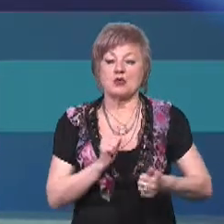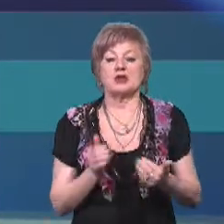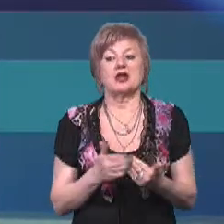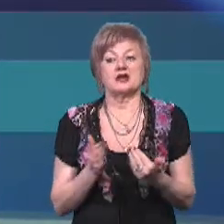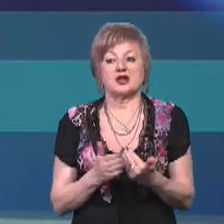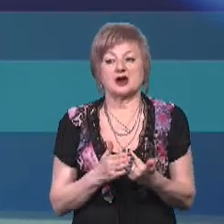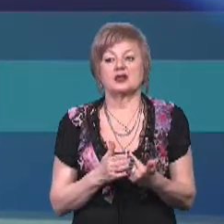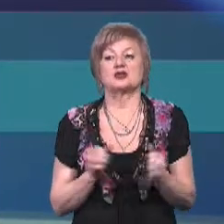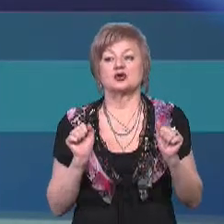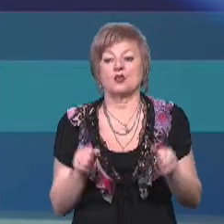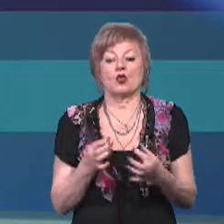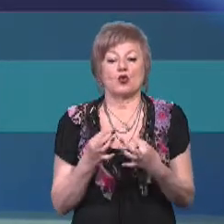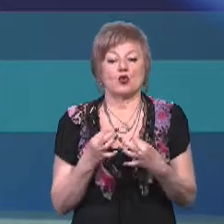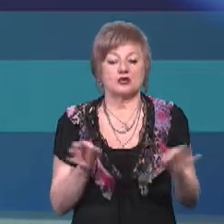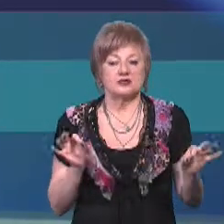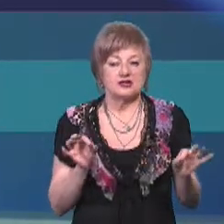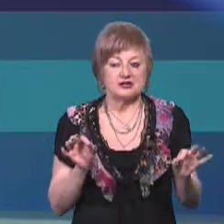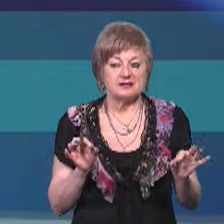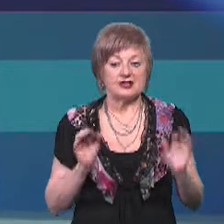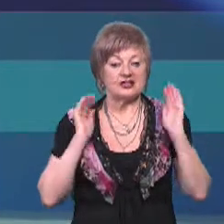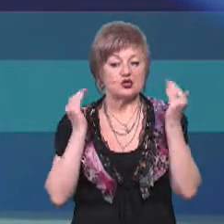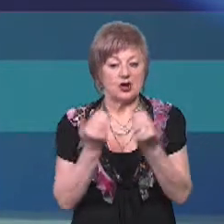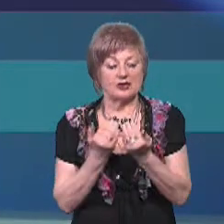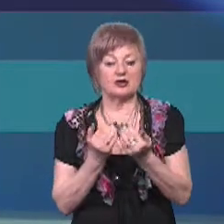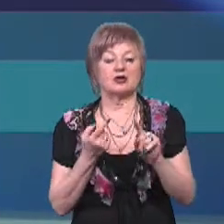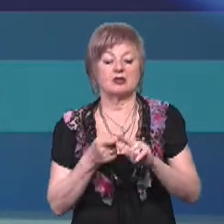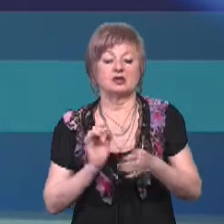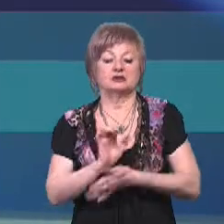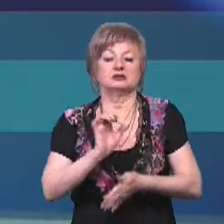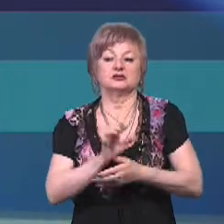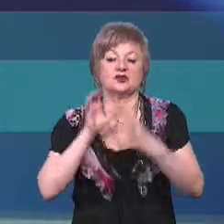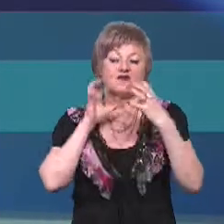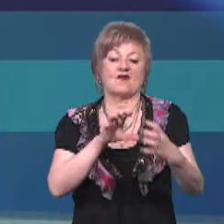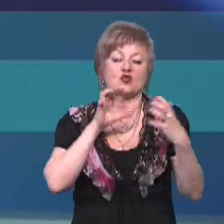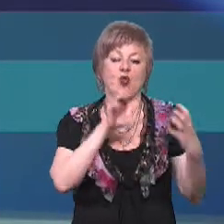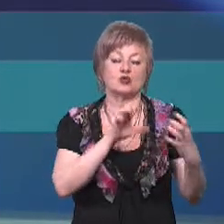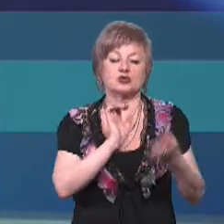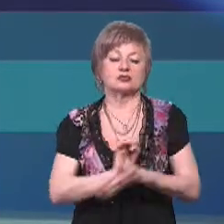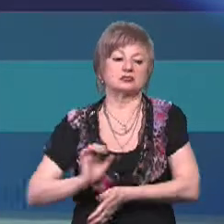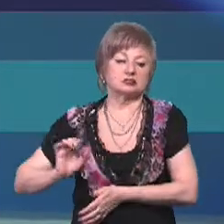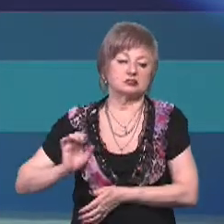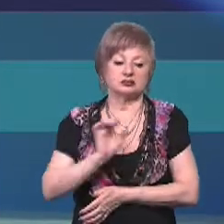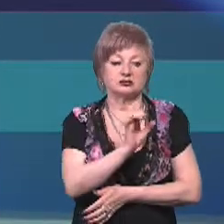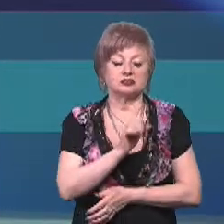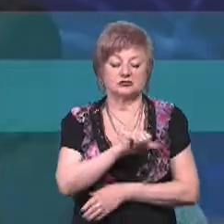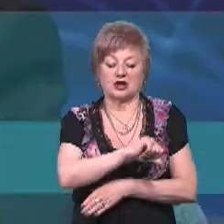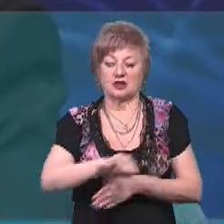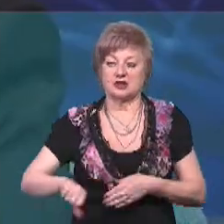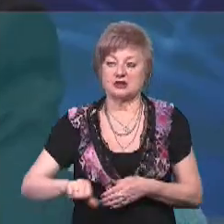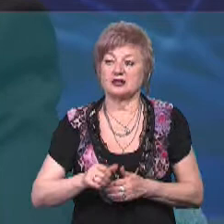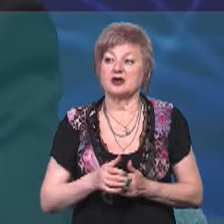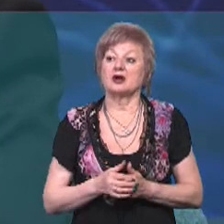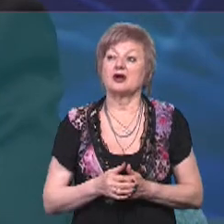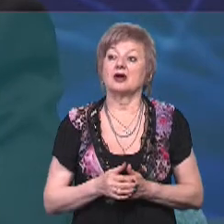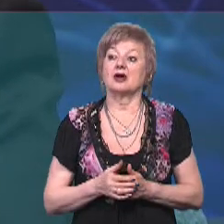захід, для того, щоб їх могли випустити із ізолятора, їх завантажили в ці автівки і повезли на лінію зіткнення. Пане Романе,